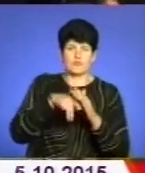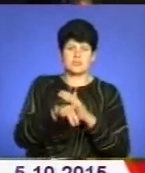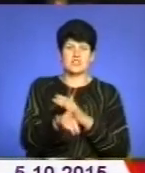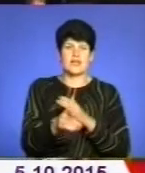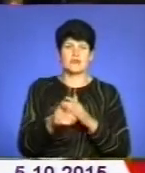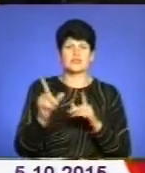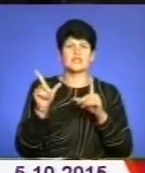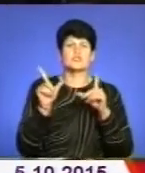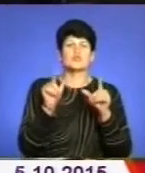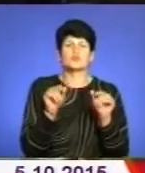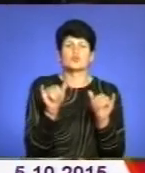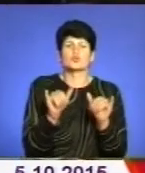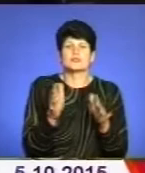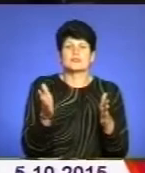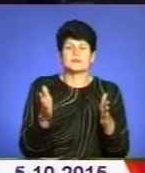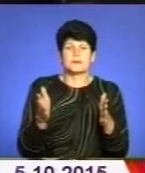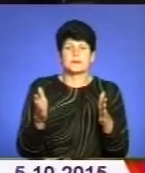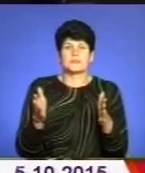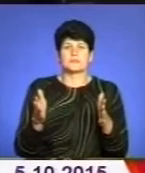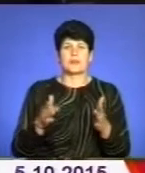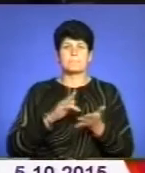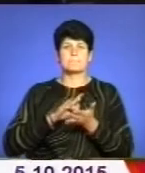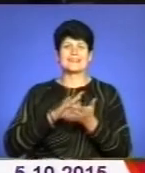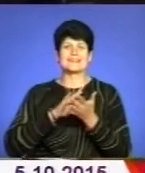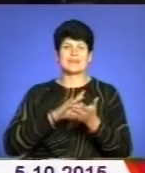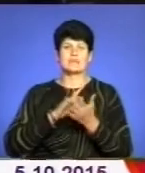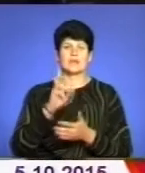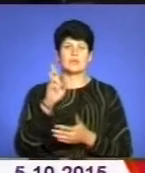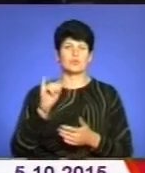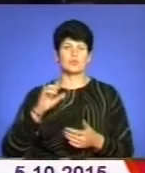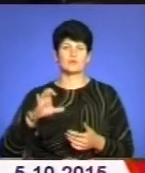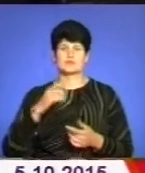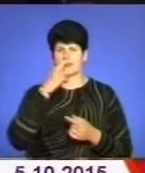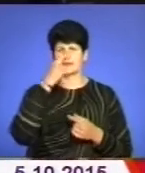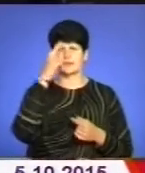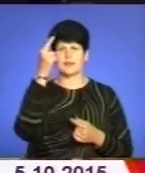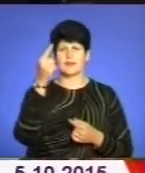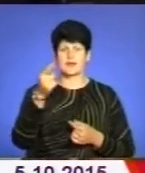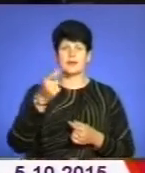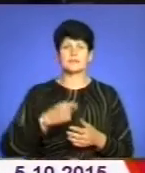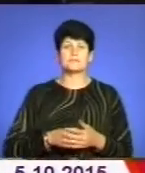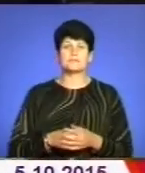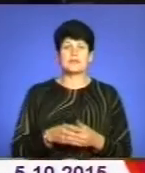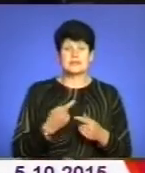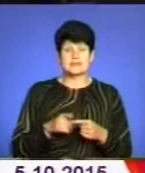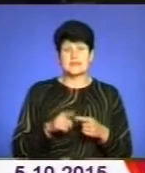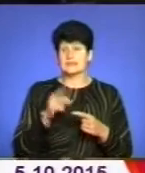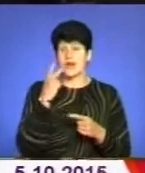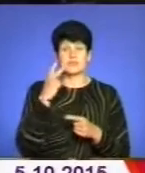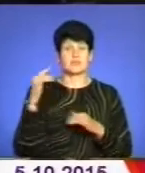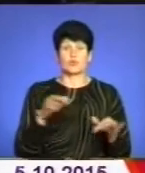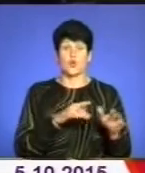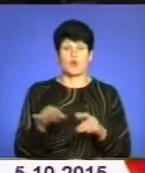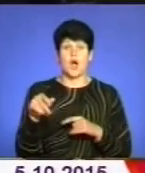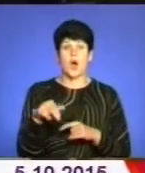їжджу кудись навіть там мандрівки бусом дальні, далекі. Ось, тобто, в принципі, завжди в русі, а ходьба –